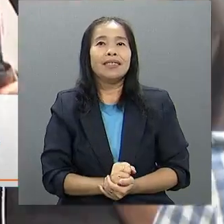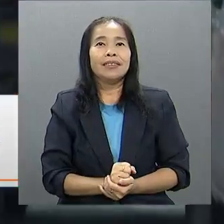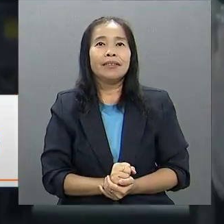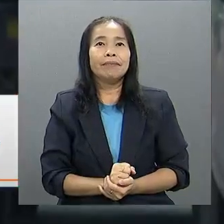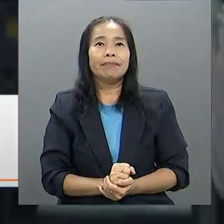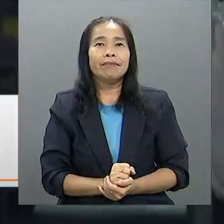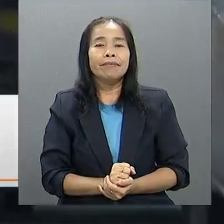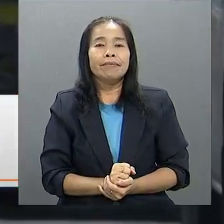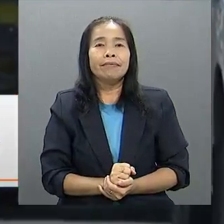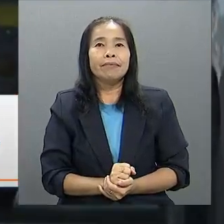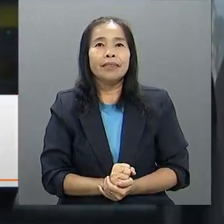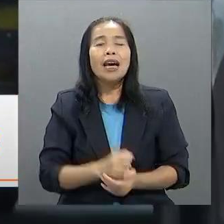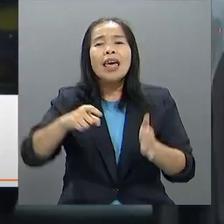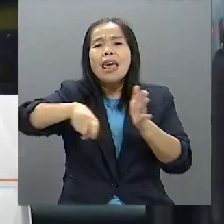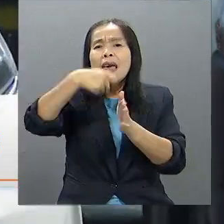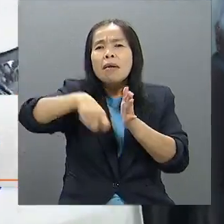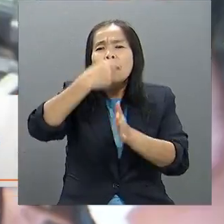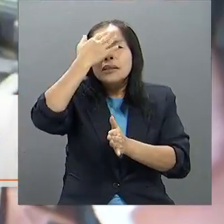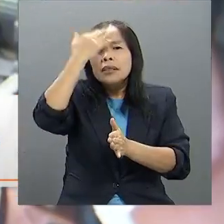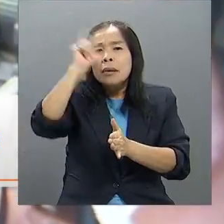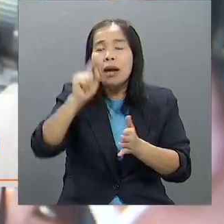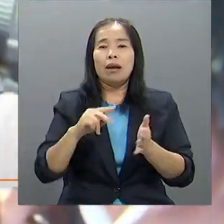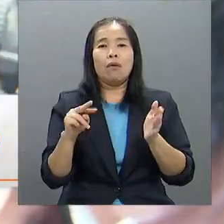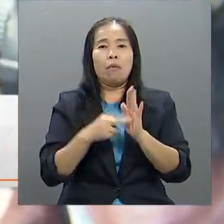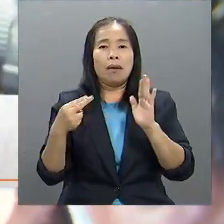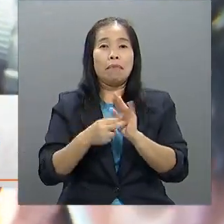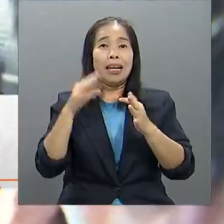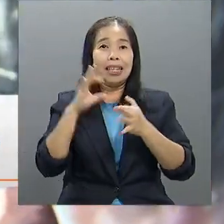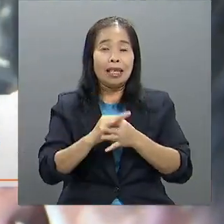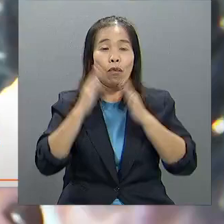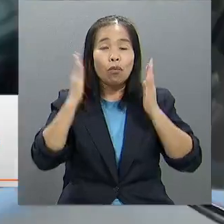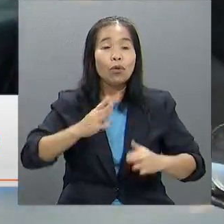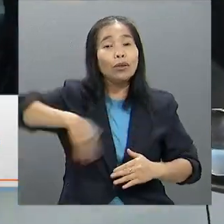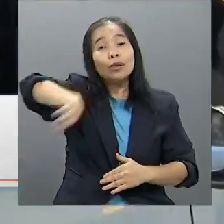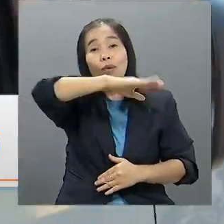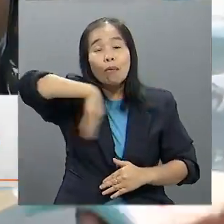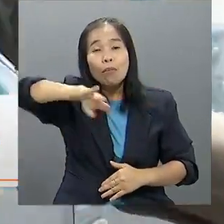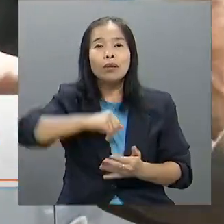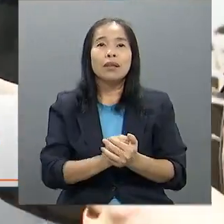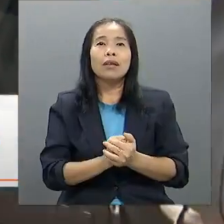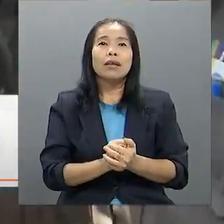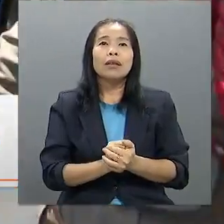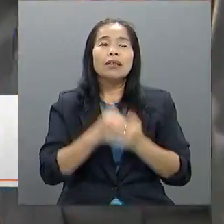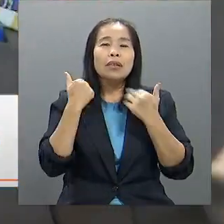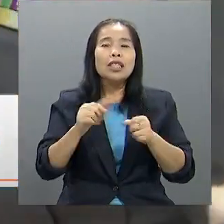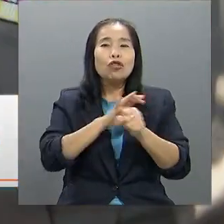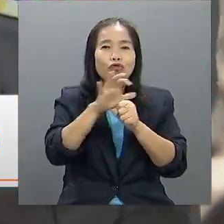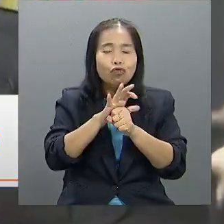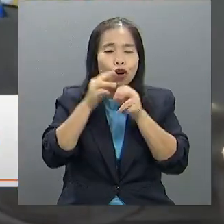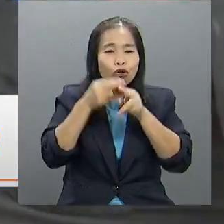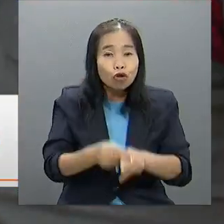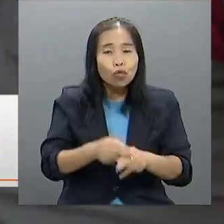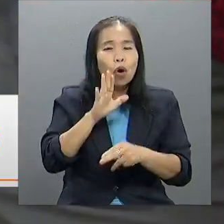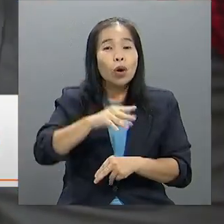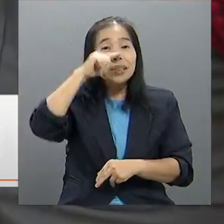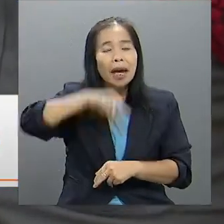สาเหตุของมันจะไม่ได้เกิดขึ้นจากการที่เรายังมีเชื้อหลงเหลืออยู่ในประเทศเพราะขนาดนี้มันคงน้อยมากๆแ